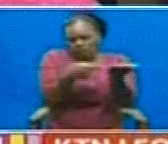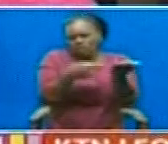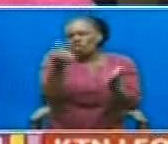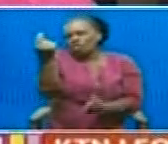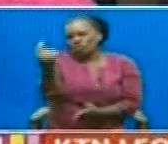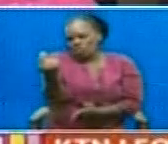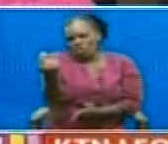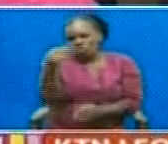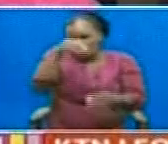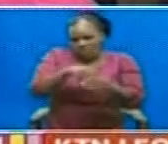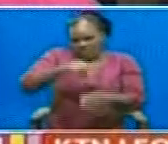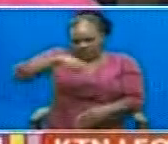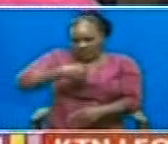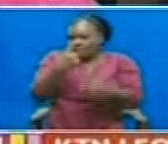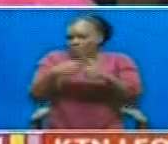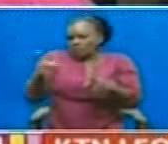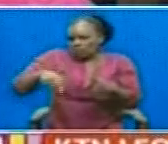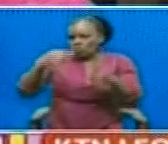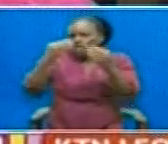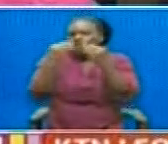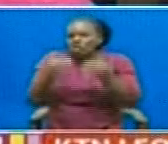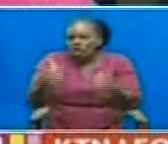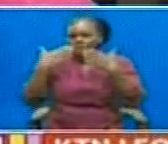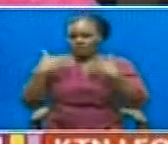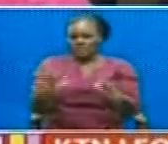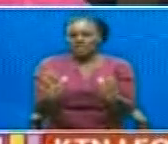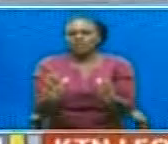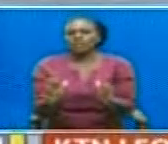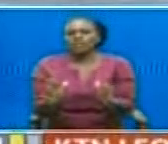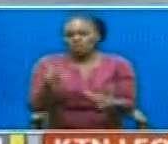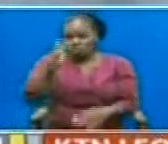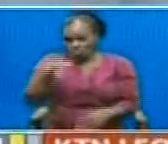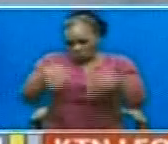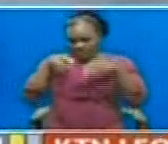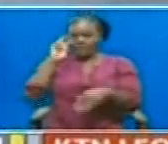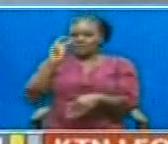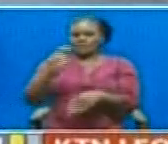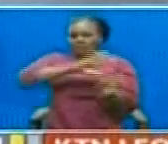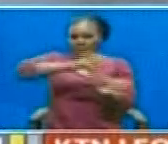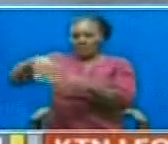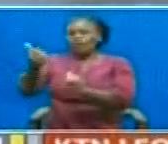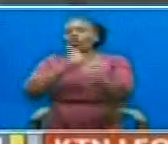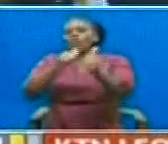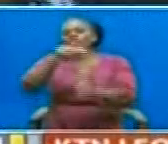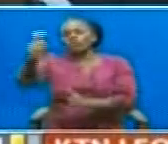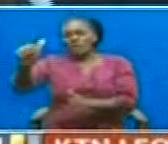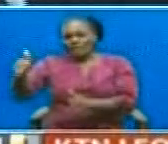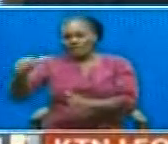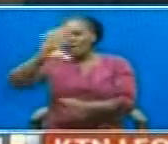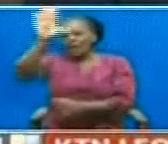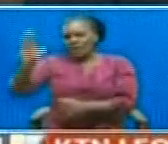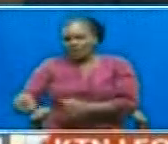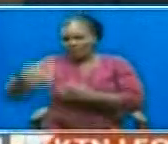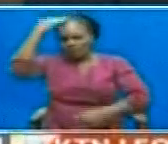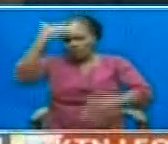within ourselves. But these are the things that we rectified now as a team, and progressively you will see. Kwenye mechi nyingine, chuo kikuu cha Africa Nazarene